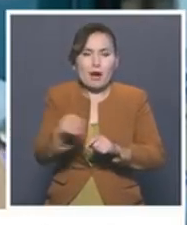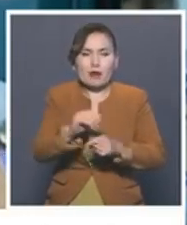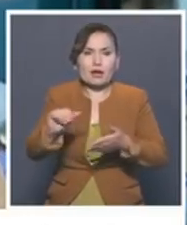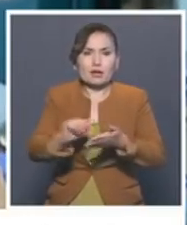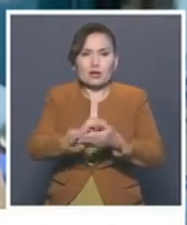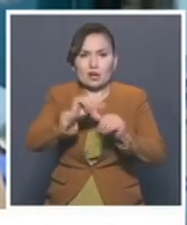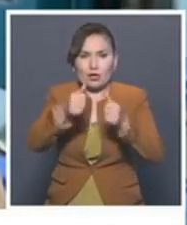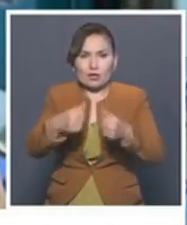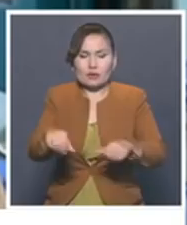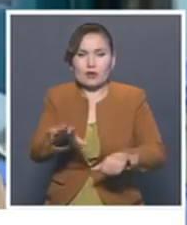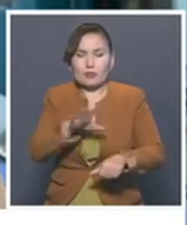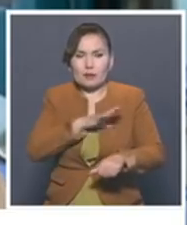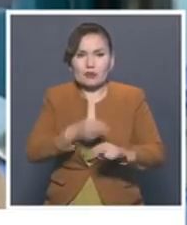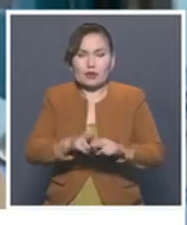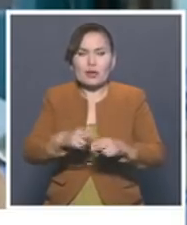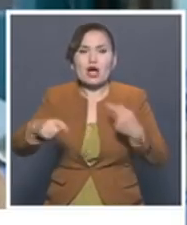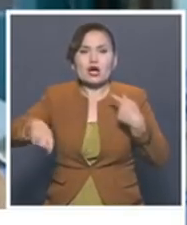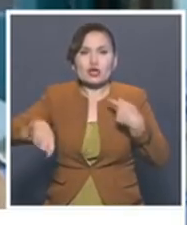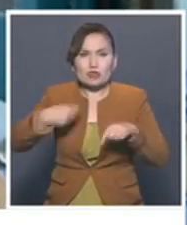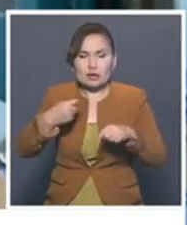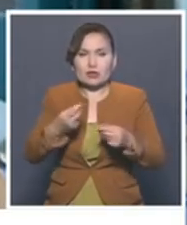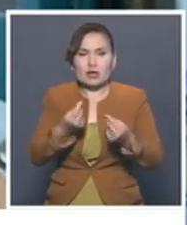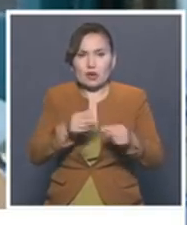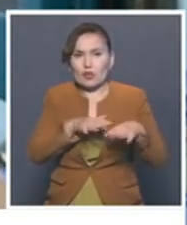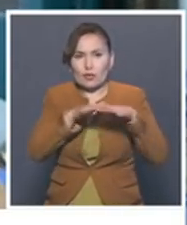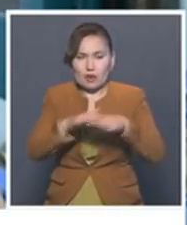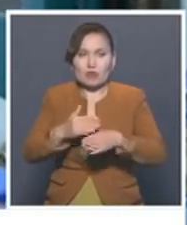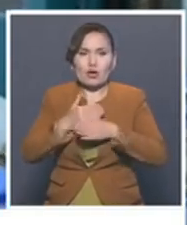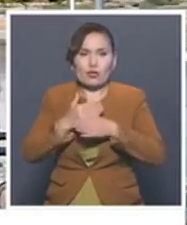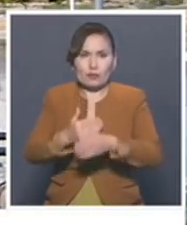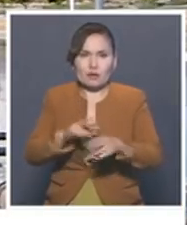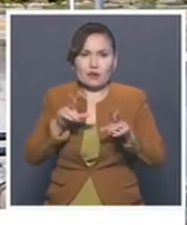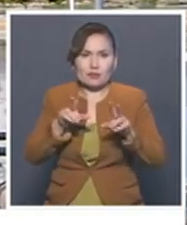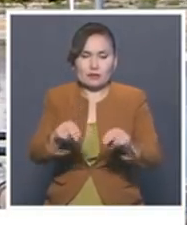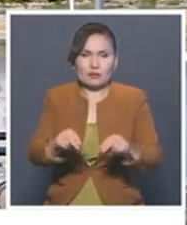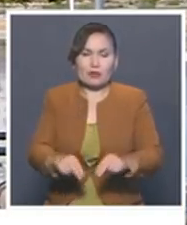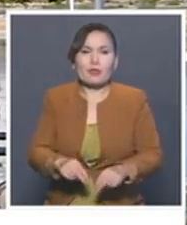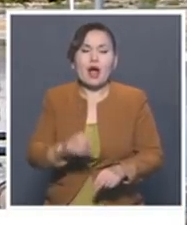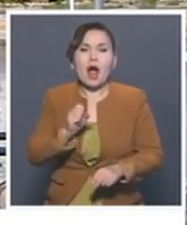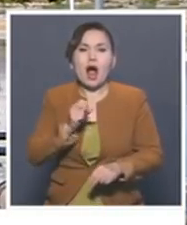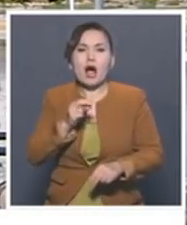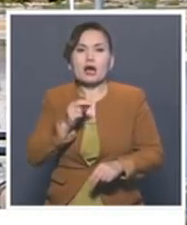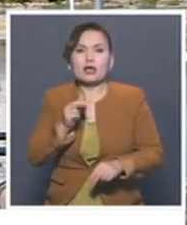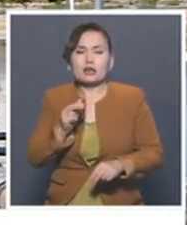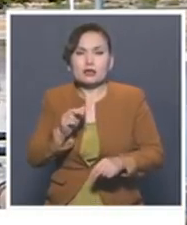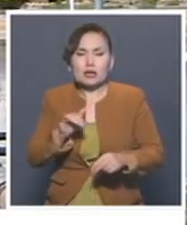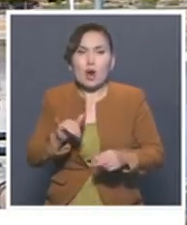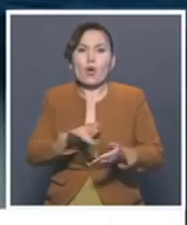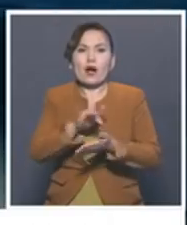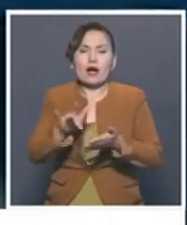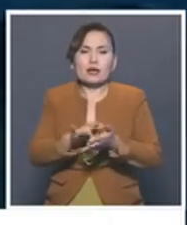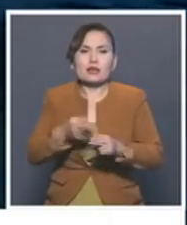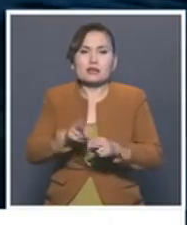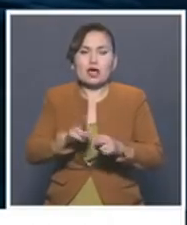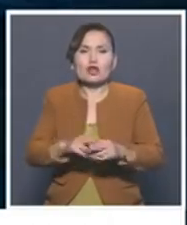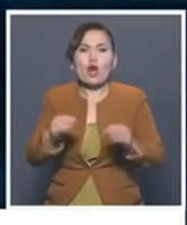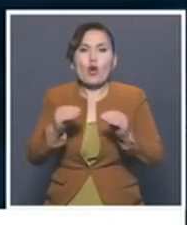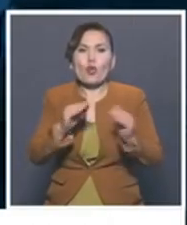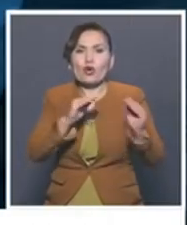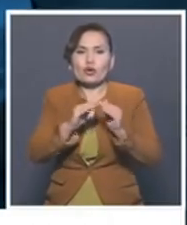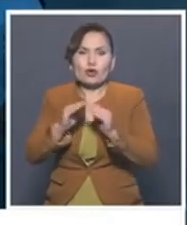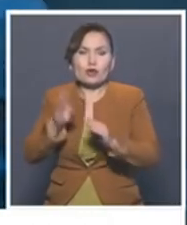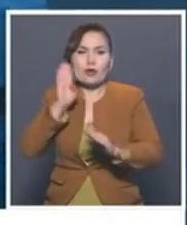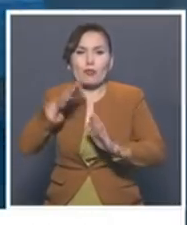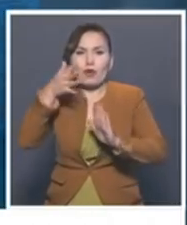жасалынып, шығындарды орнына келтіруге қолданғанша көмек жасаймыз. Ақтау қаласында бұдан бөлек тағы 10 тұрғын үй нөсер жауыннан